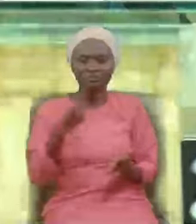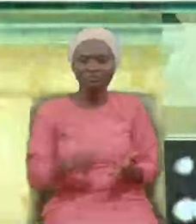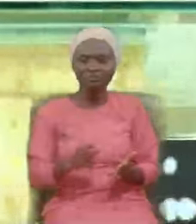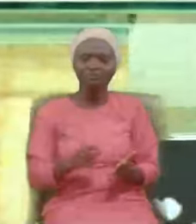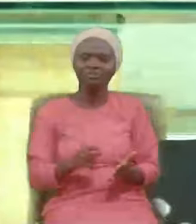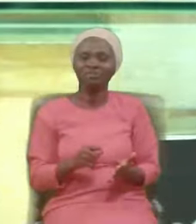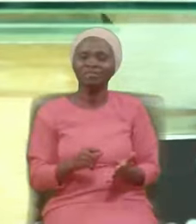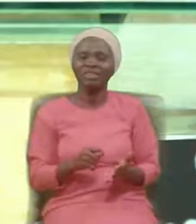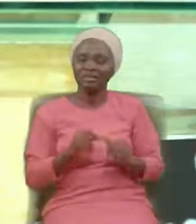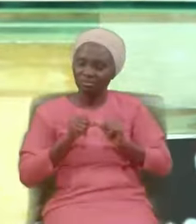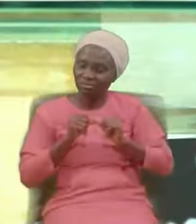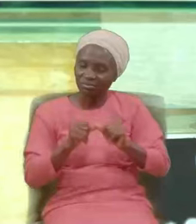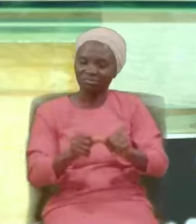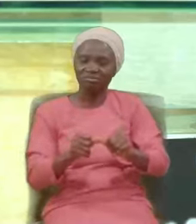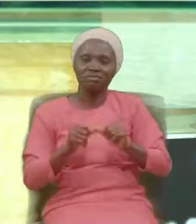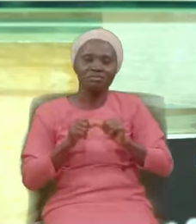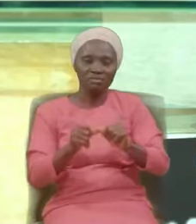la personne qui tape,